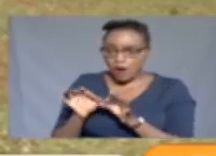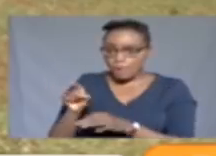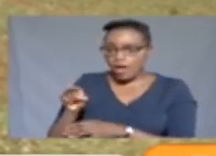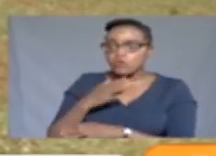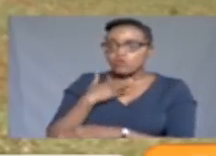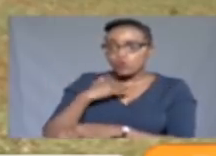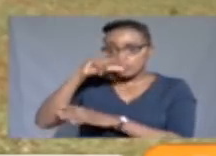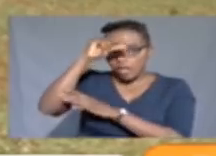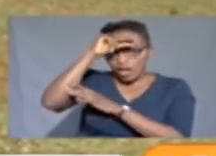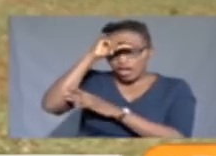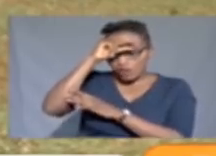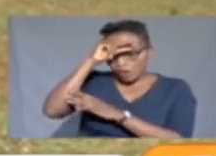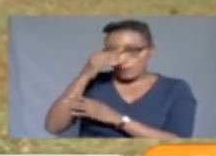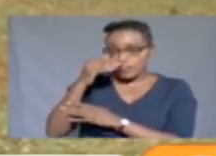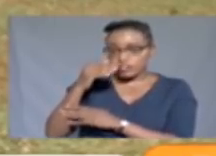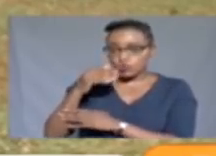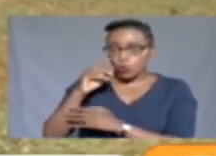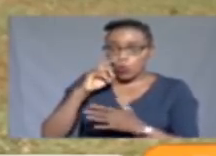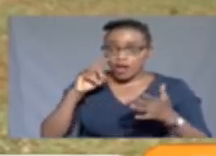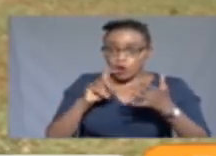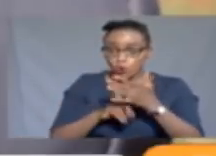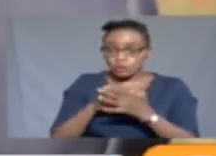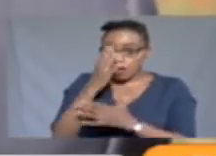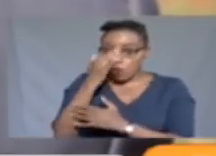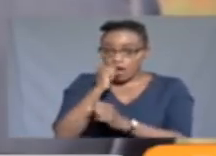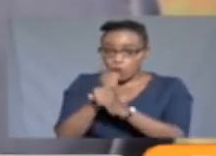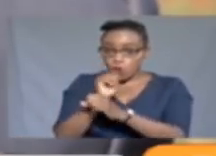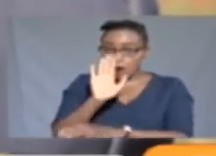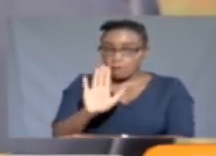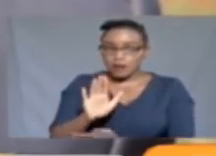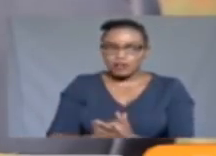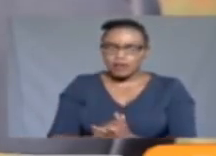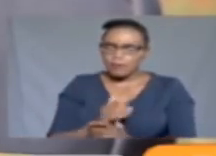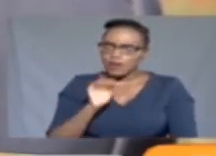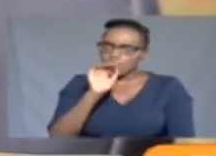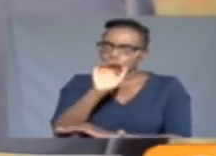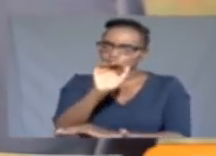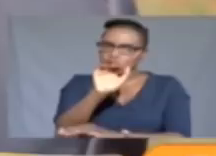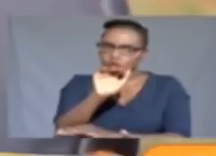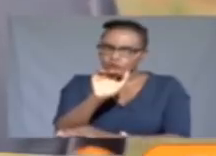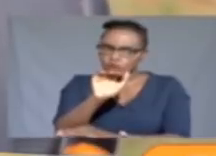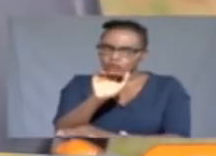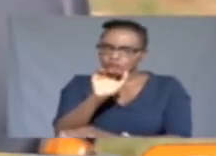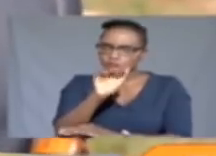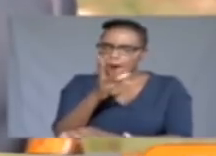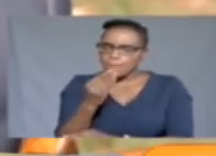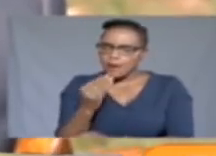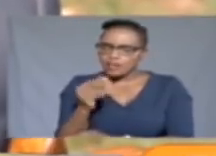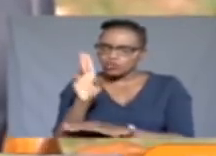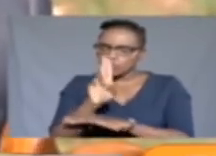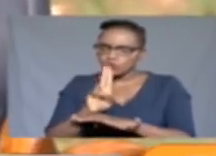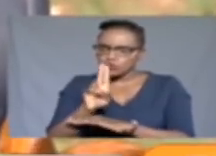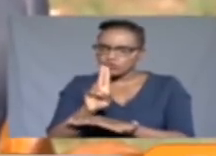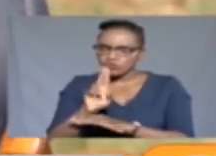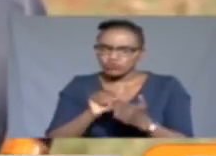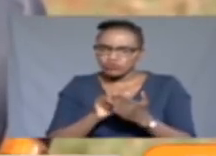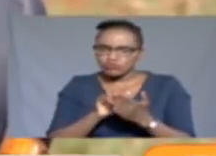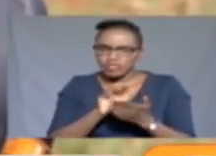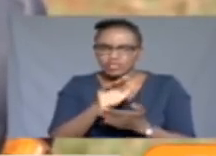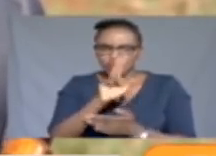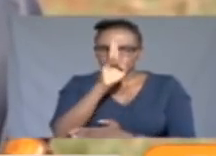inaitaka serikali kumtambua kwa kazi yake. Likuwa nauliza pesa ya kutumia askari.